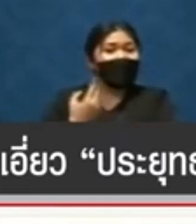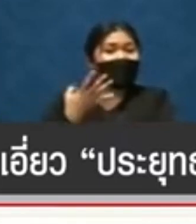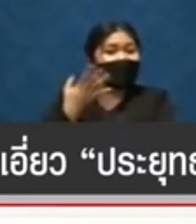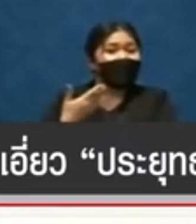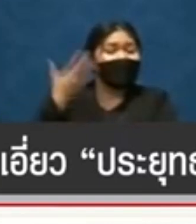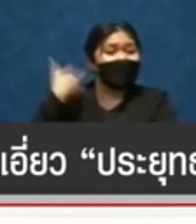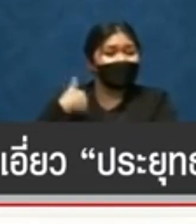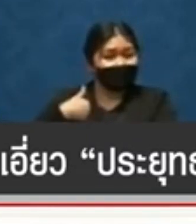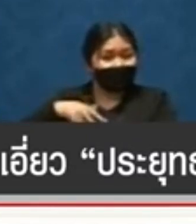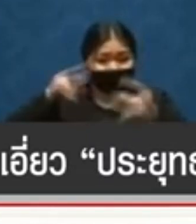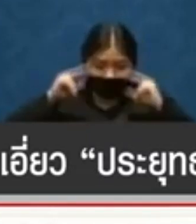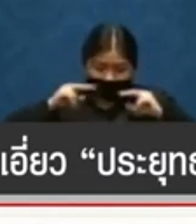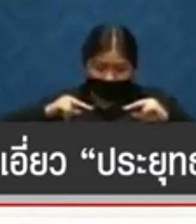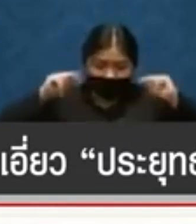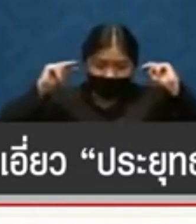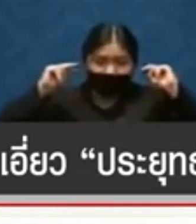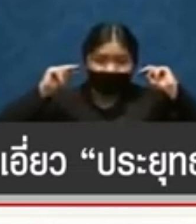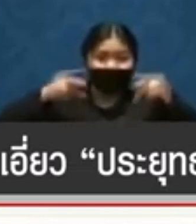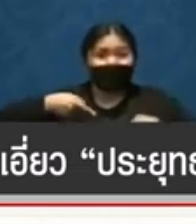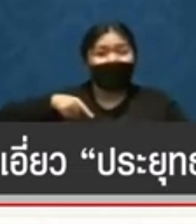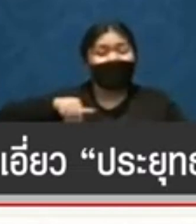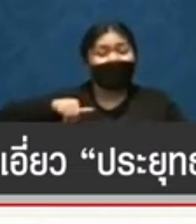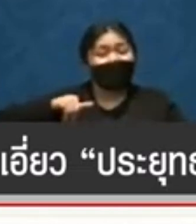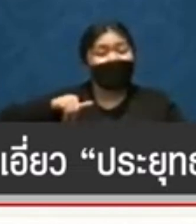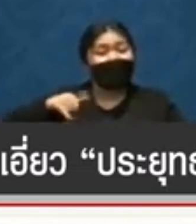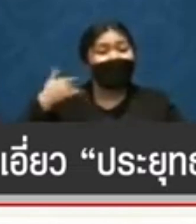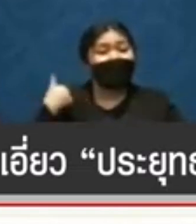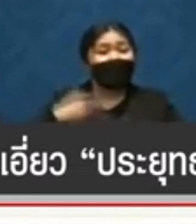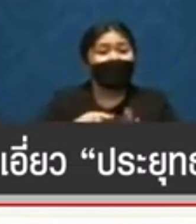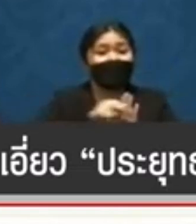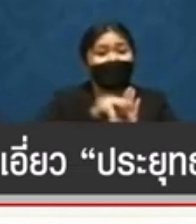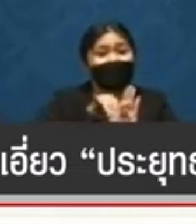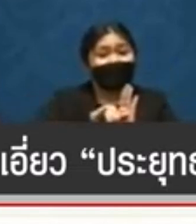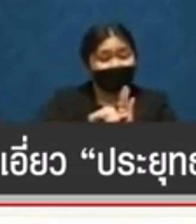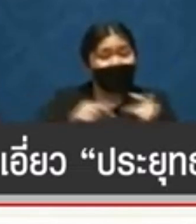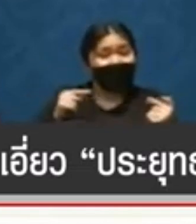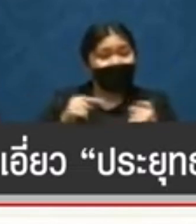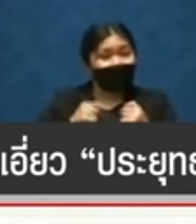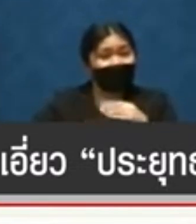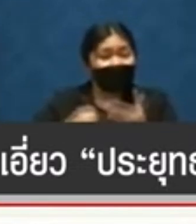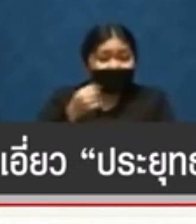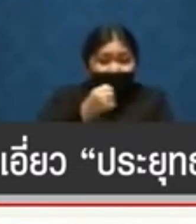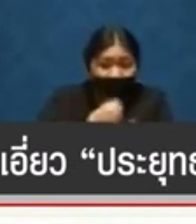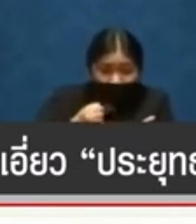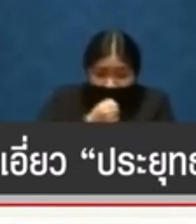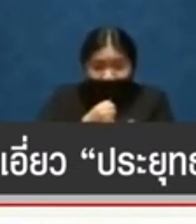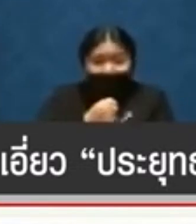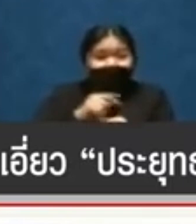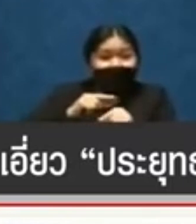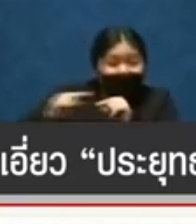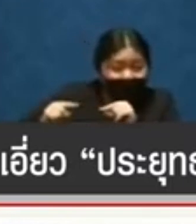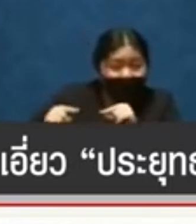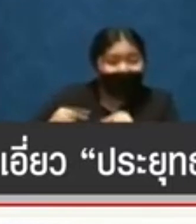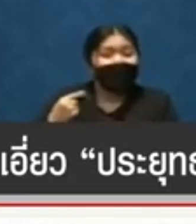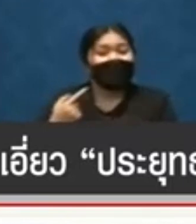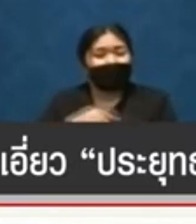ซับซ้อนฟอกเงินผ่านไฟฟ้าโดยมีสวทรงเอหรือสวออ่างที่แต่งตั้งโดย